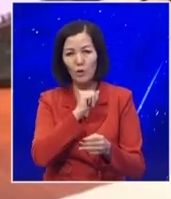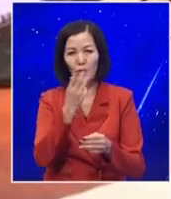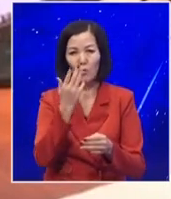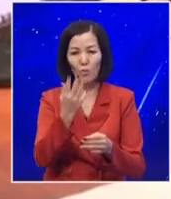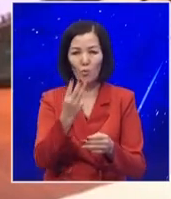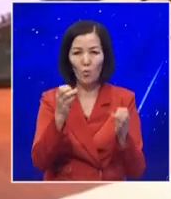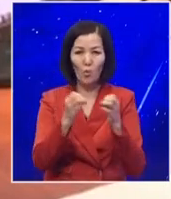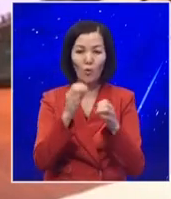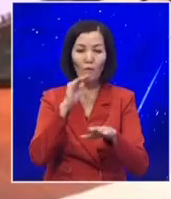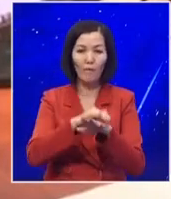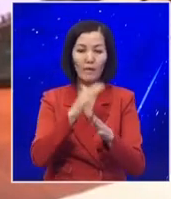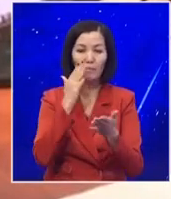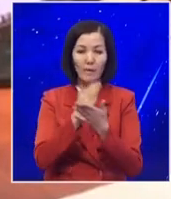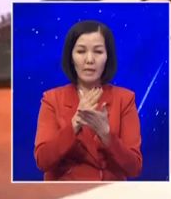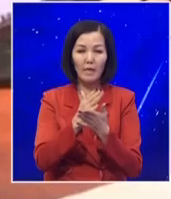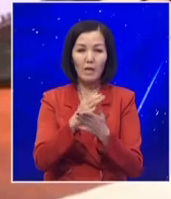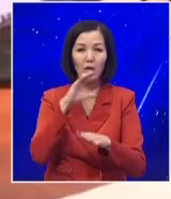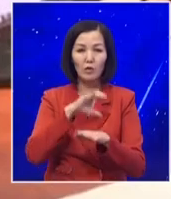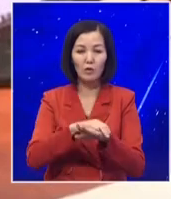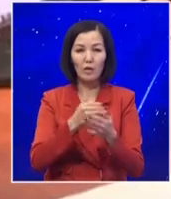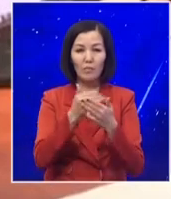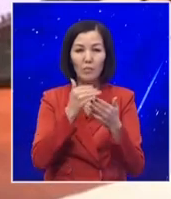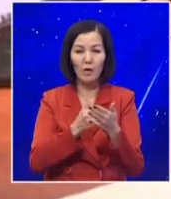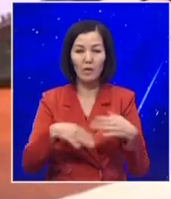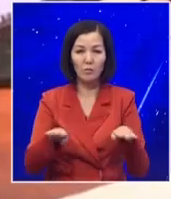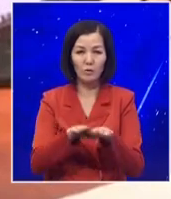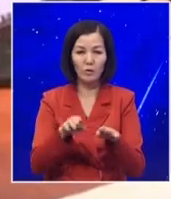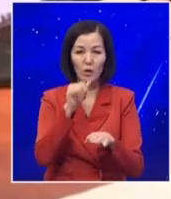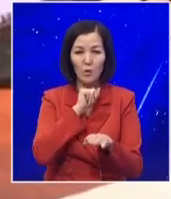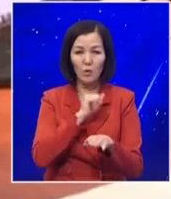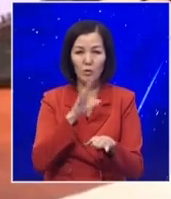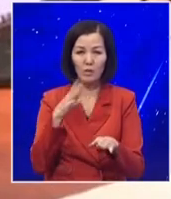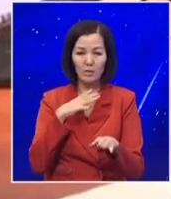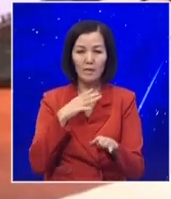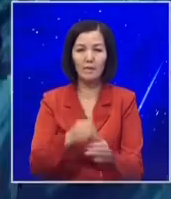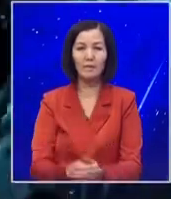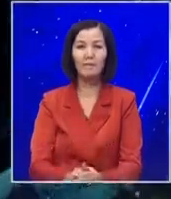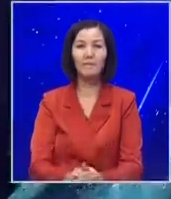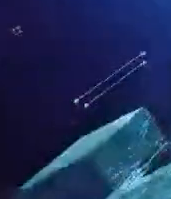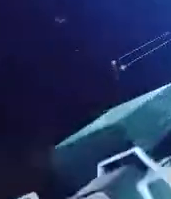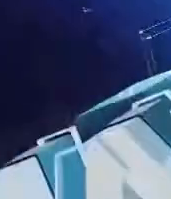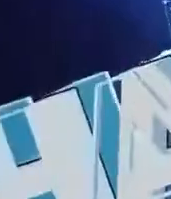дерегіне қатыстылығы дәлелденуде. Ұсталғанның бірі бұған дейін де осындай қылмыс түрлерін жасағаны белгілі болды.